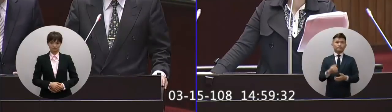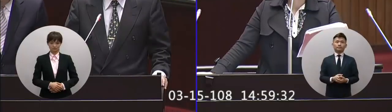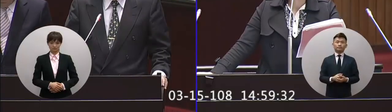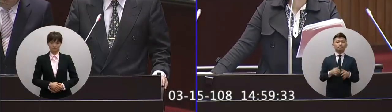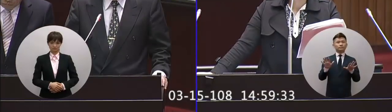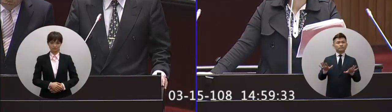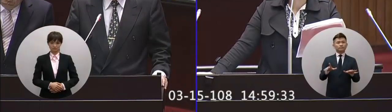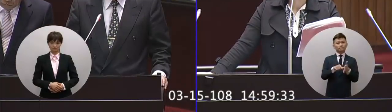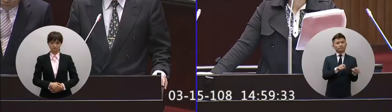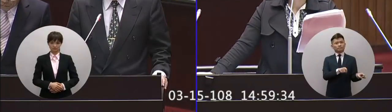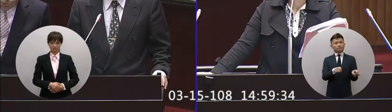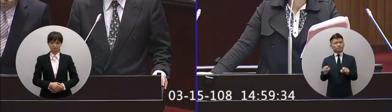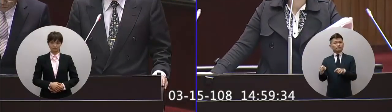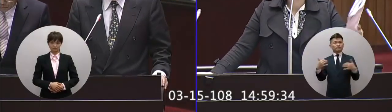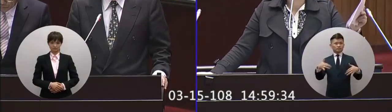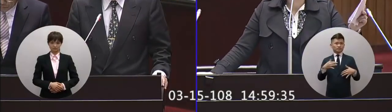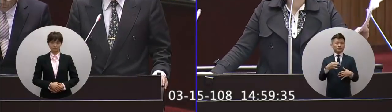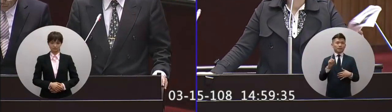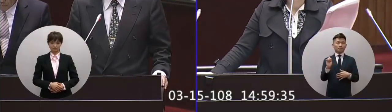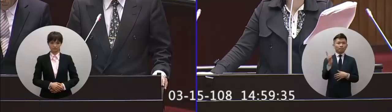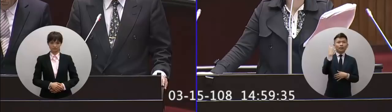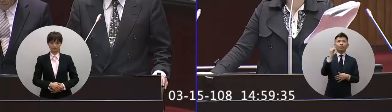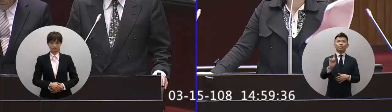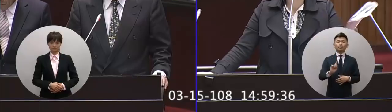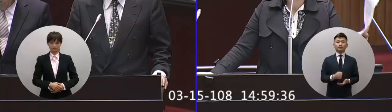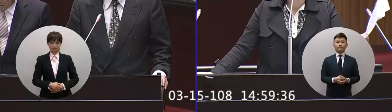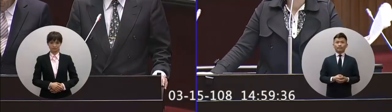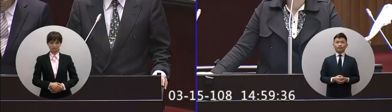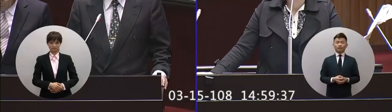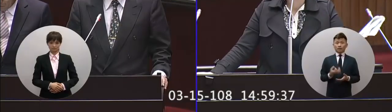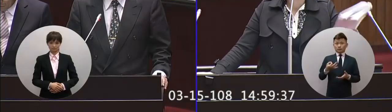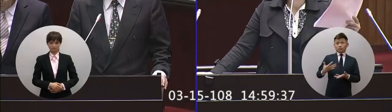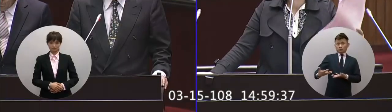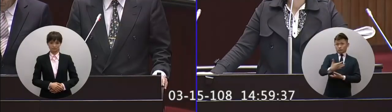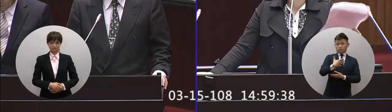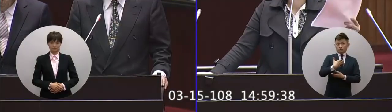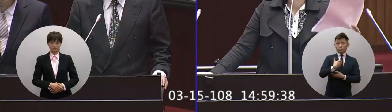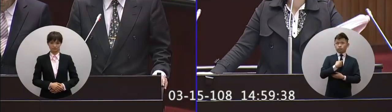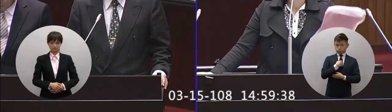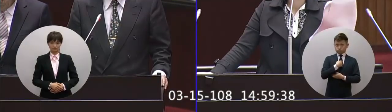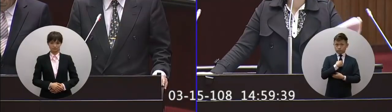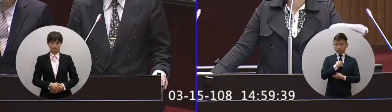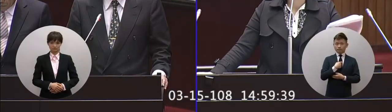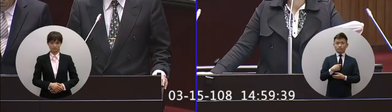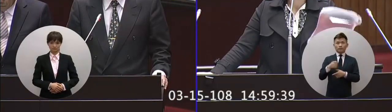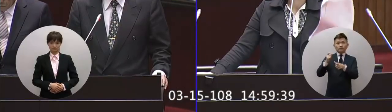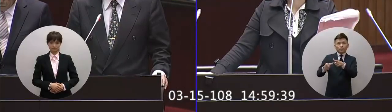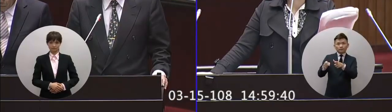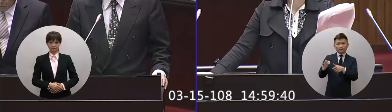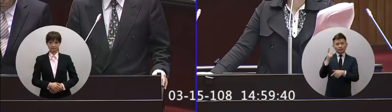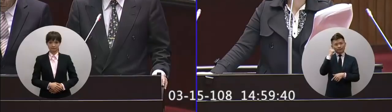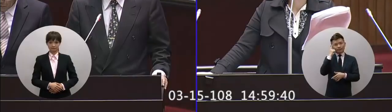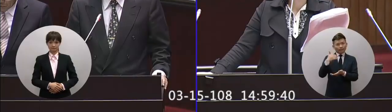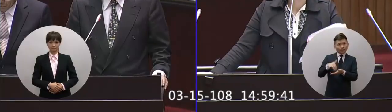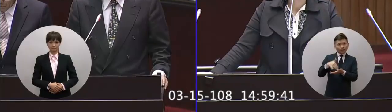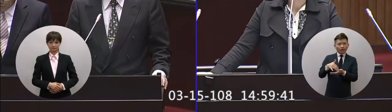在延宕的问题恐怕是你们叫做收费的时候让这个业者觉